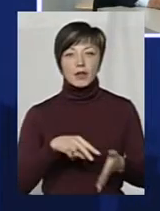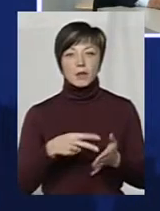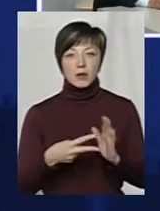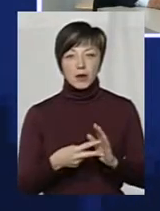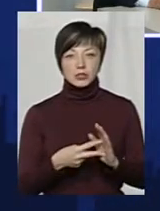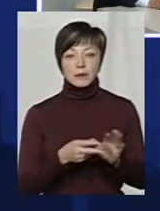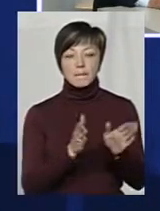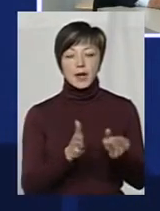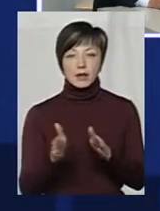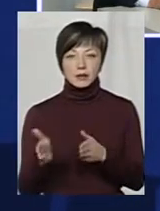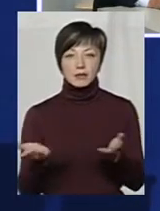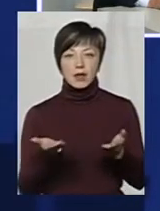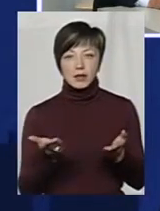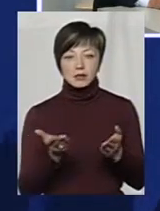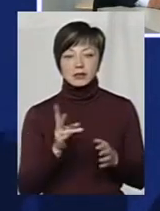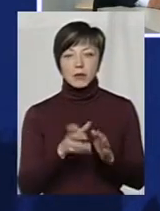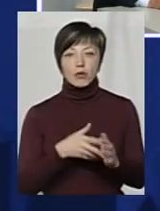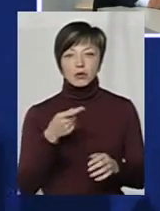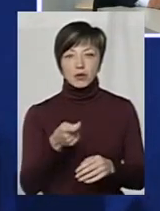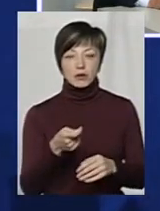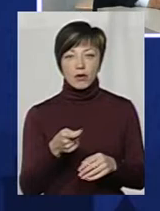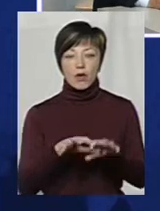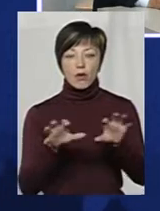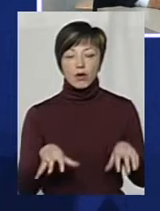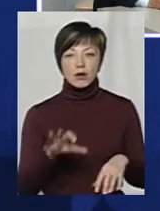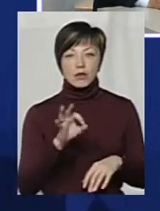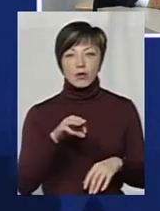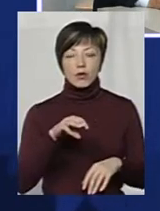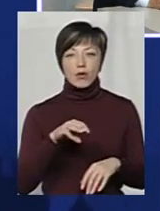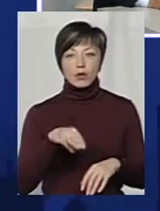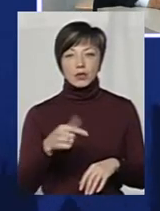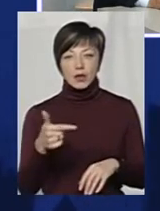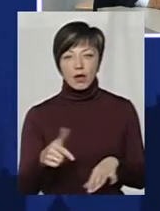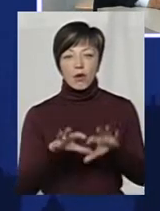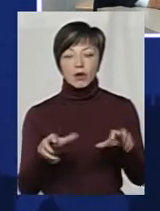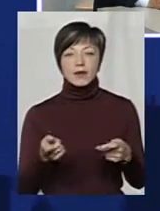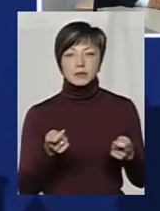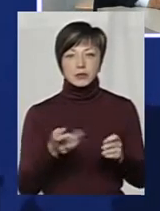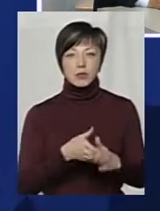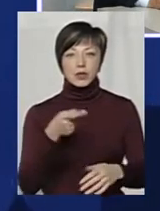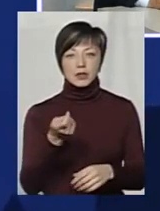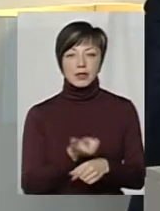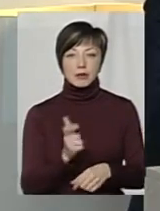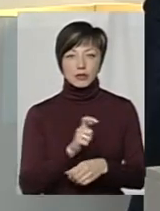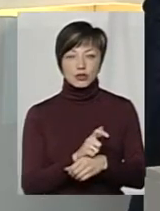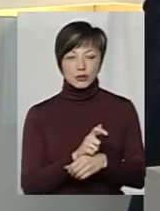Значить, передбачений механізм, який за поданням голів об'єднаних громад, голів адміністрацій подаються найбільш